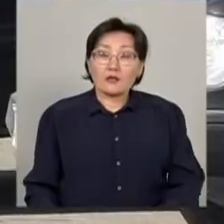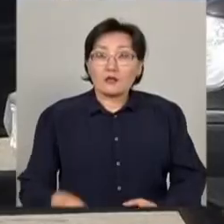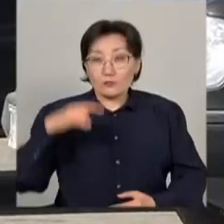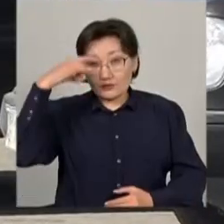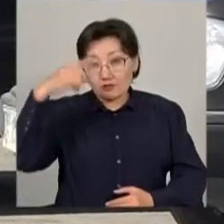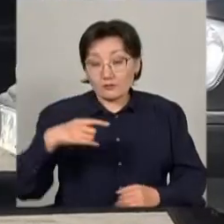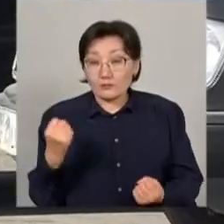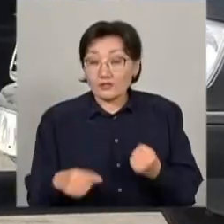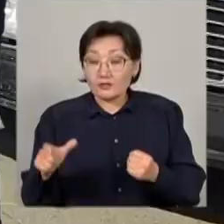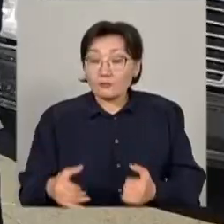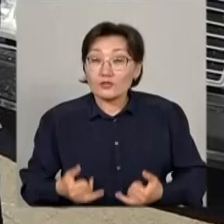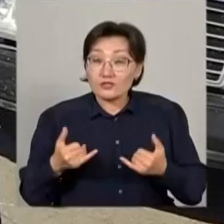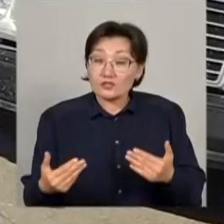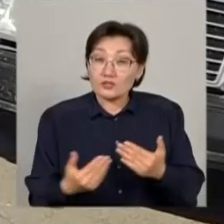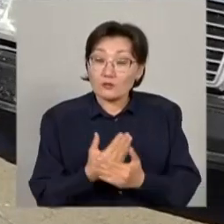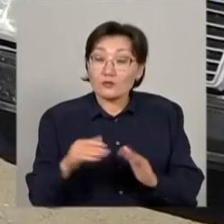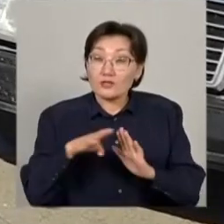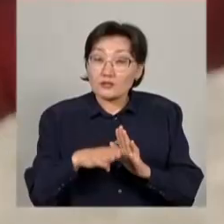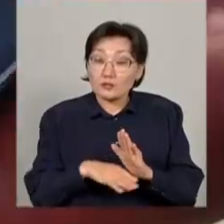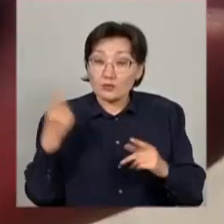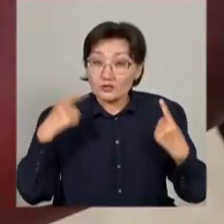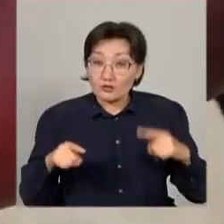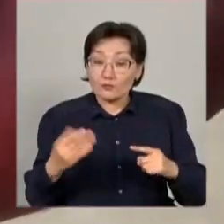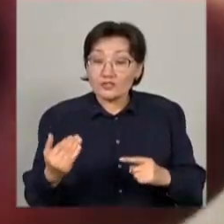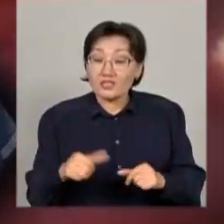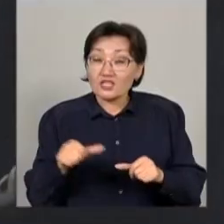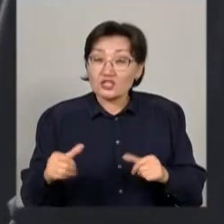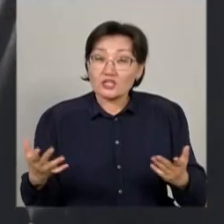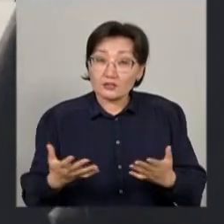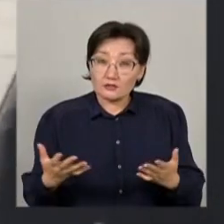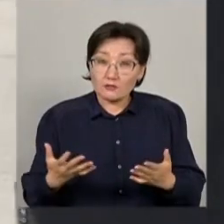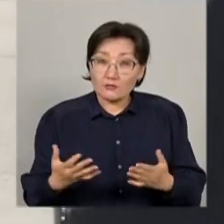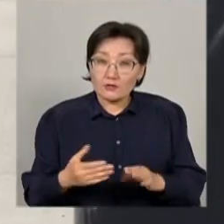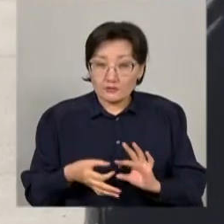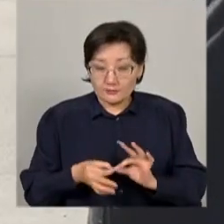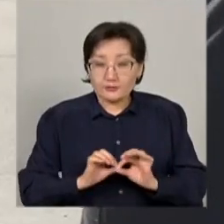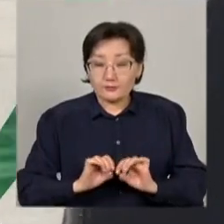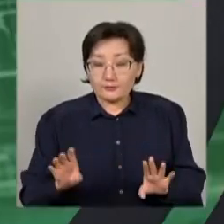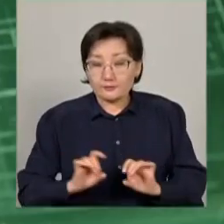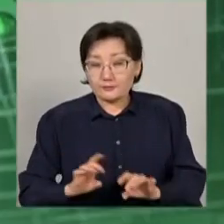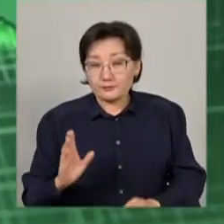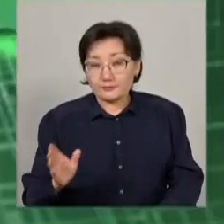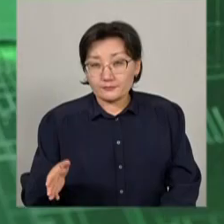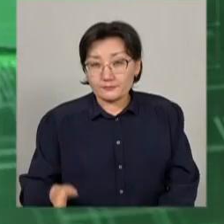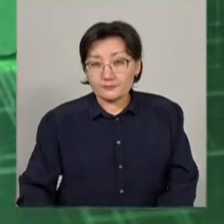Отандастарымыз жүргізушілерге арналған жаңа қосымша ойлап тапты. Оның ерекшелігіне де сәлден соң.